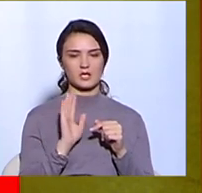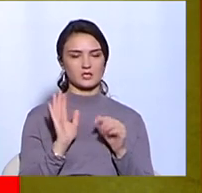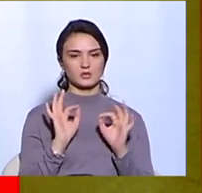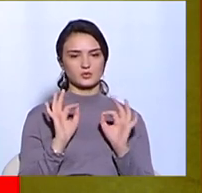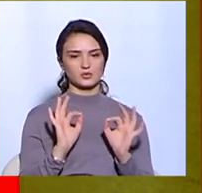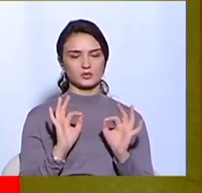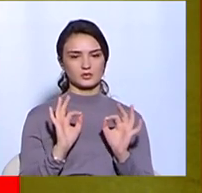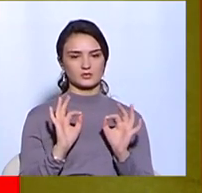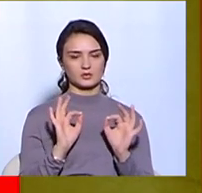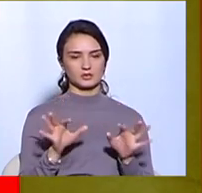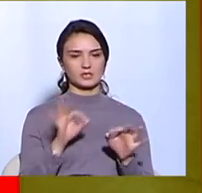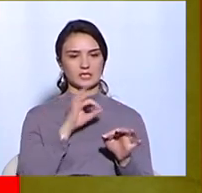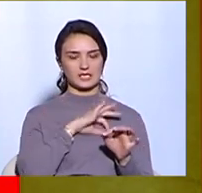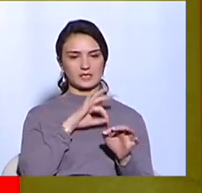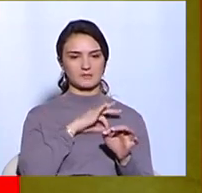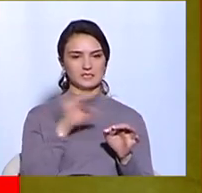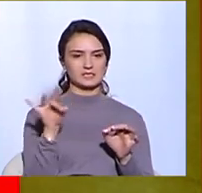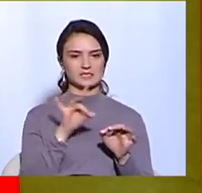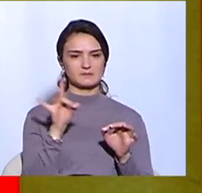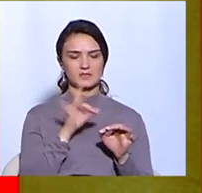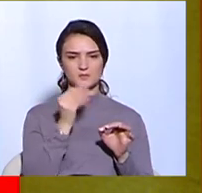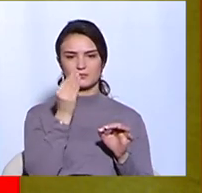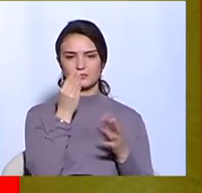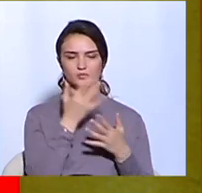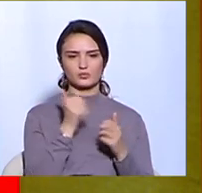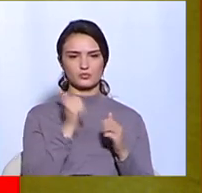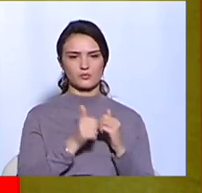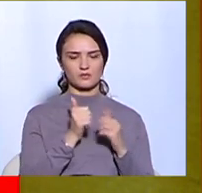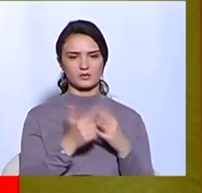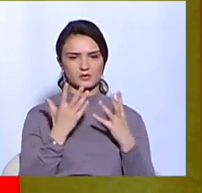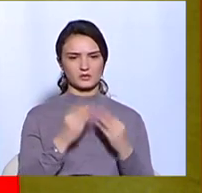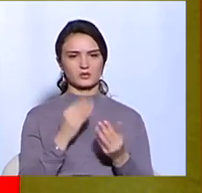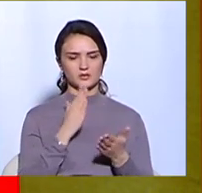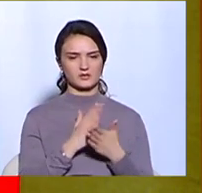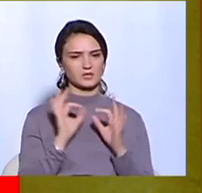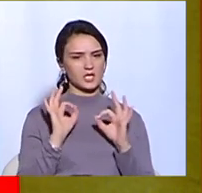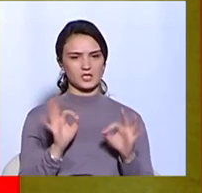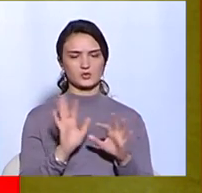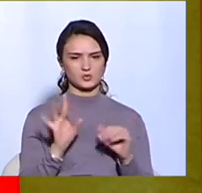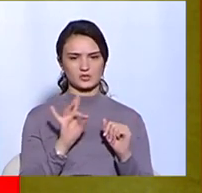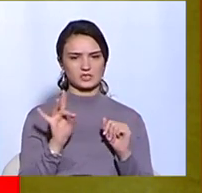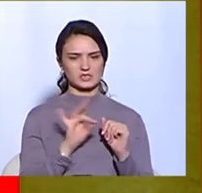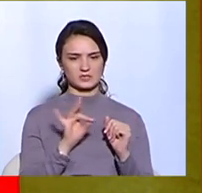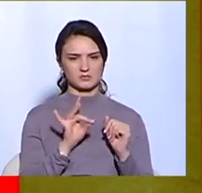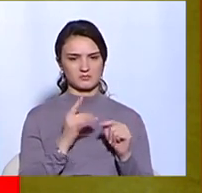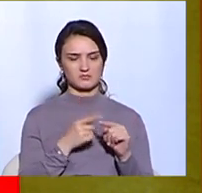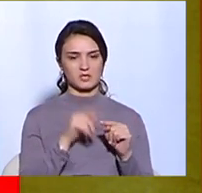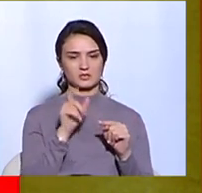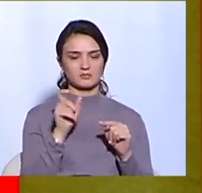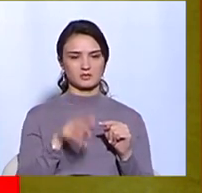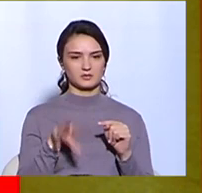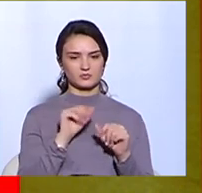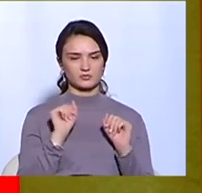რაციონალურად, არასწორად იყენებენ ცხიმიან პროდუქტებს, ან აქვთ ყოველდღიურ რაციონში არასწორი ცხიმებით დატვირთვა, ამ